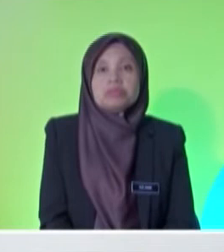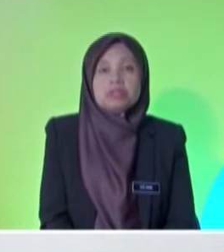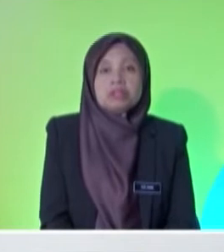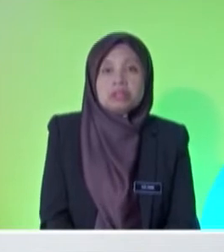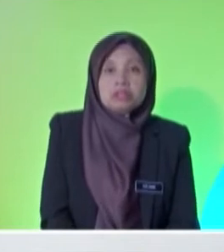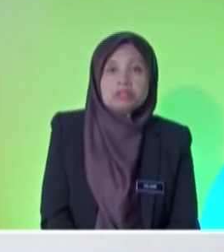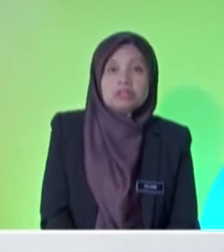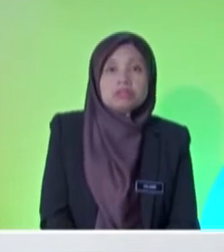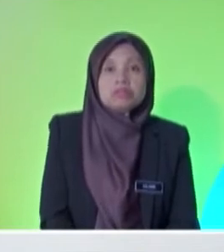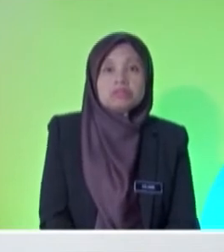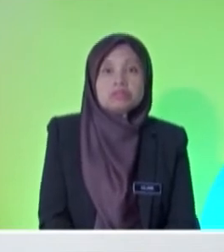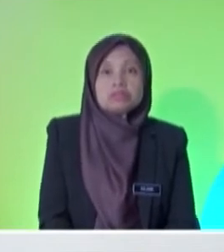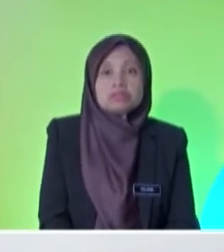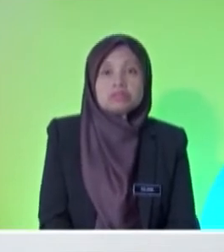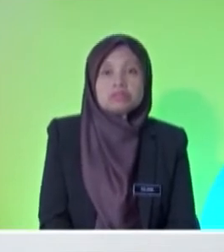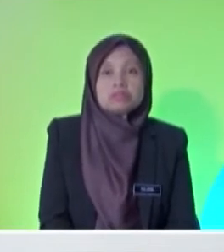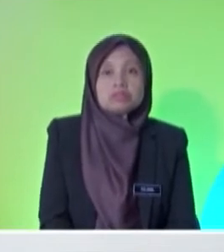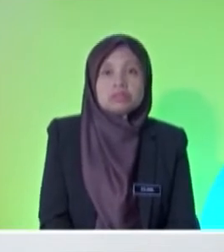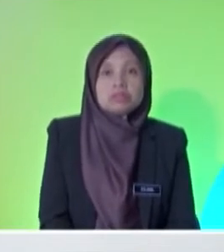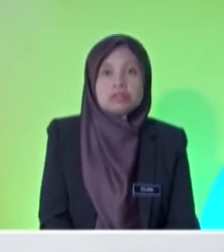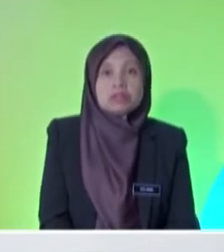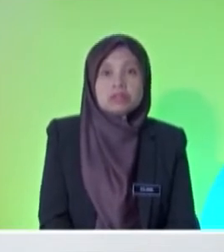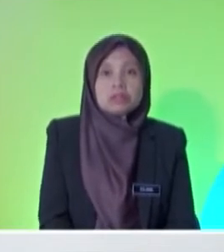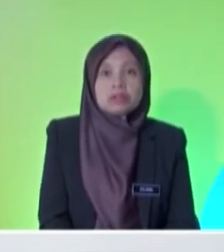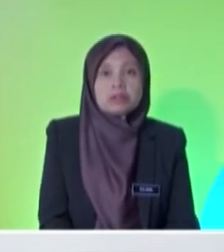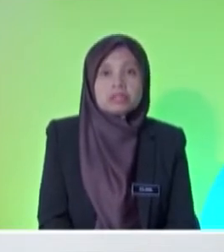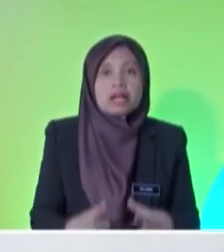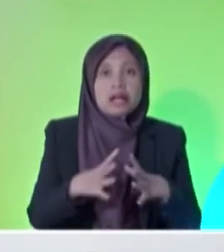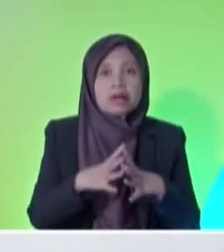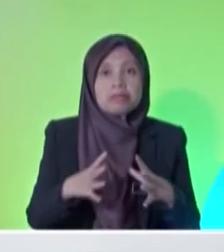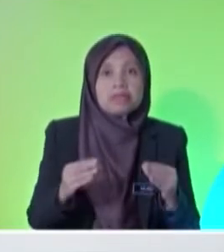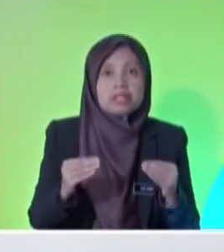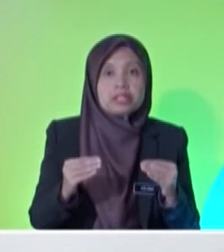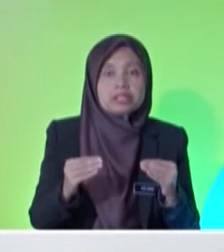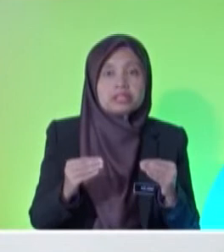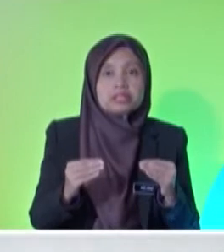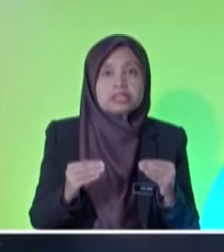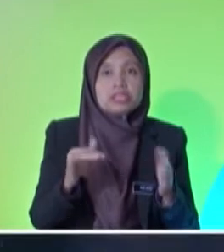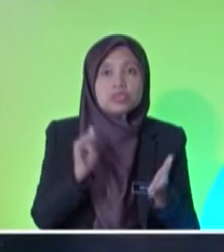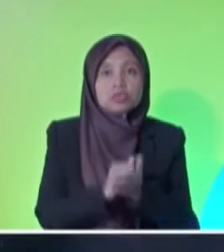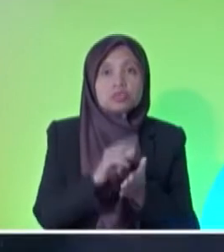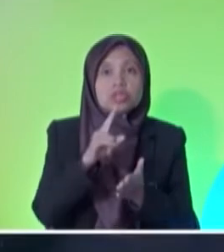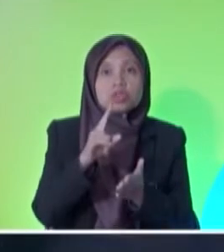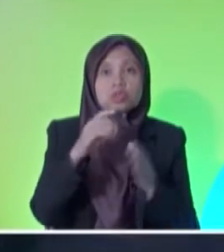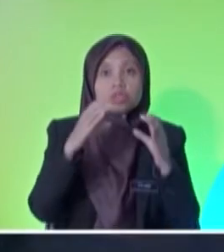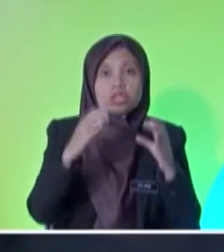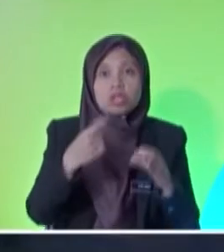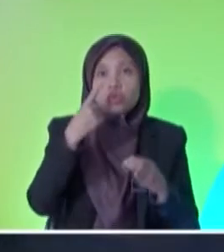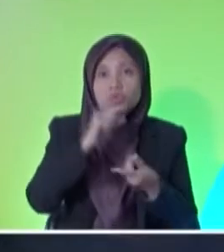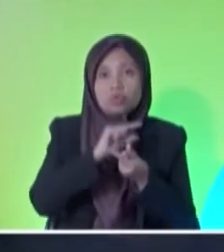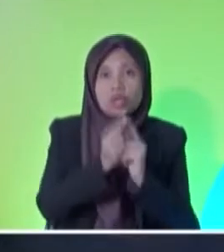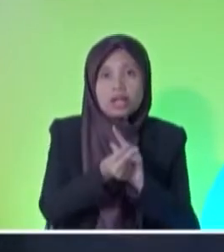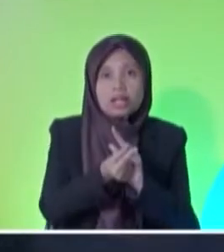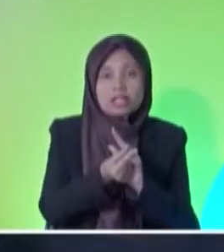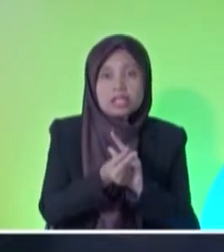Hai benarkan ngambil kita selesai Iman Itulah satu cara untuk menggantikan